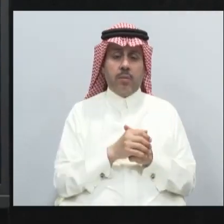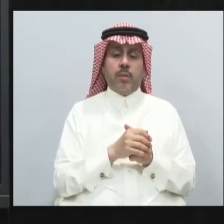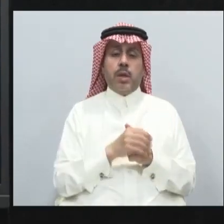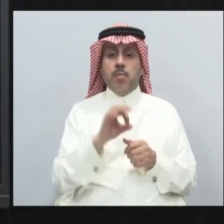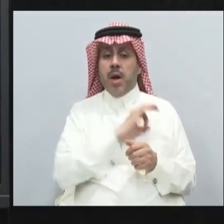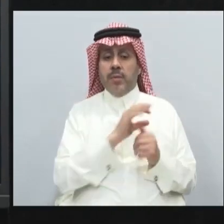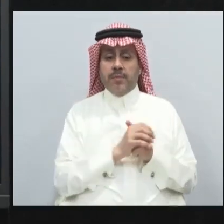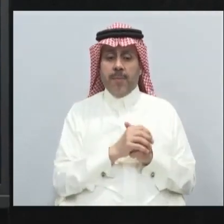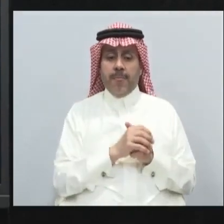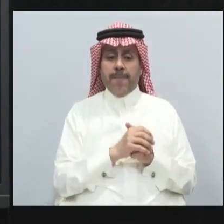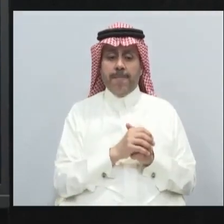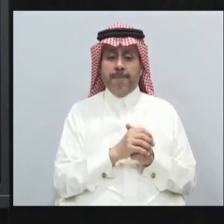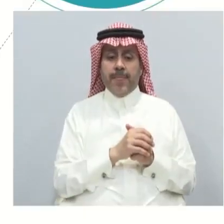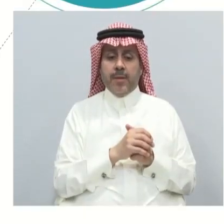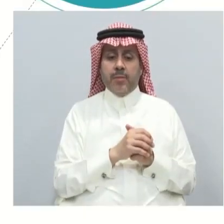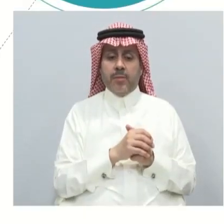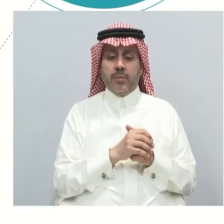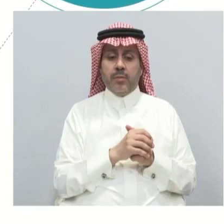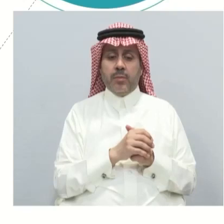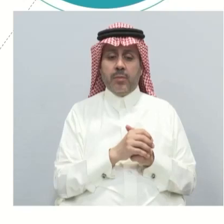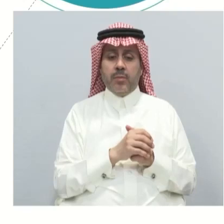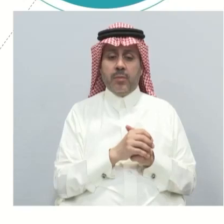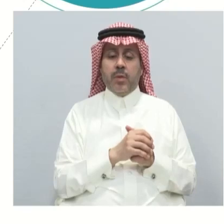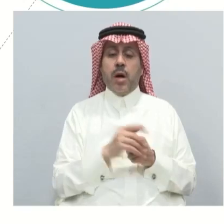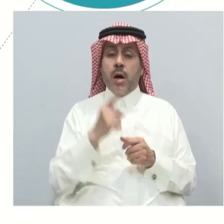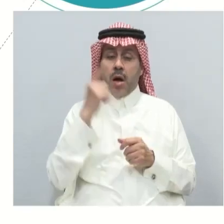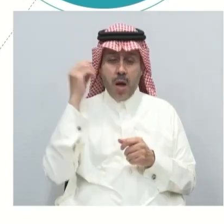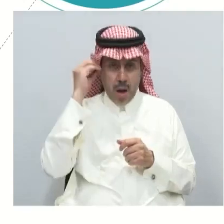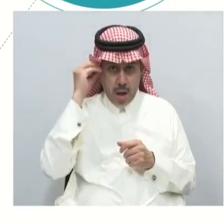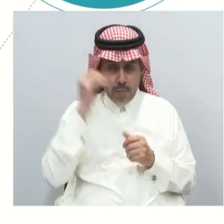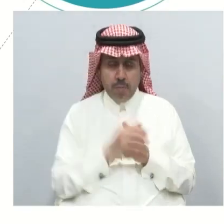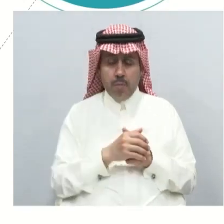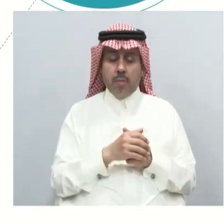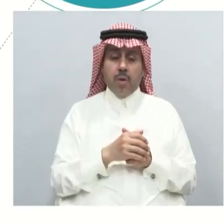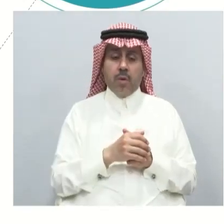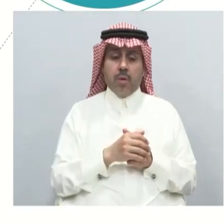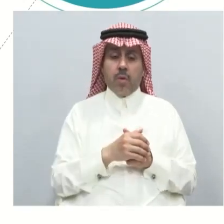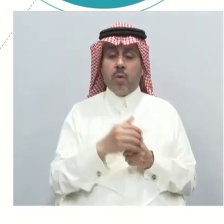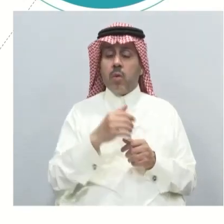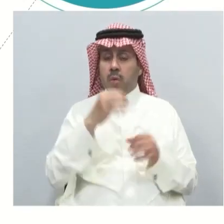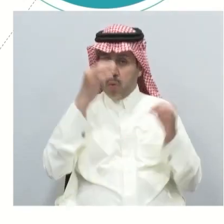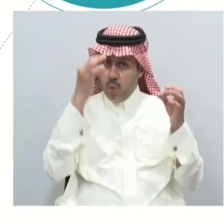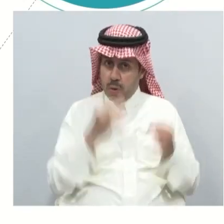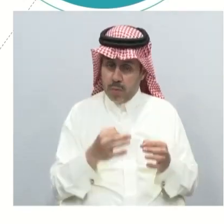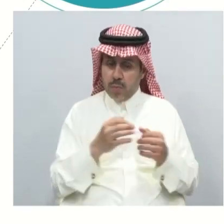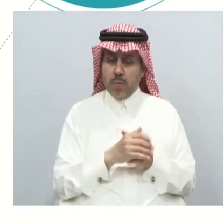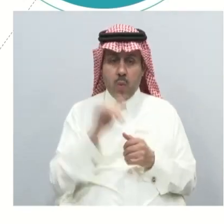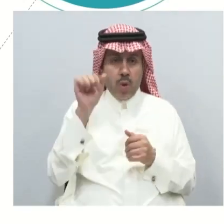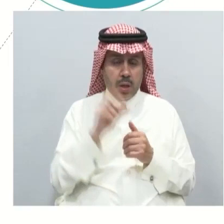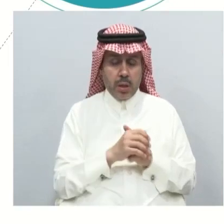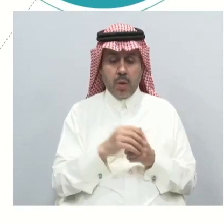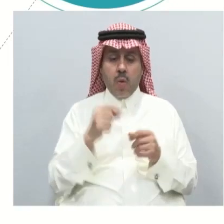احبه فقال رحمه الله العلم واليقين والقبول تاملوها العلم